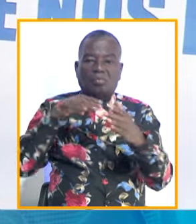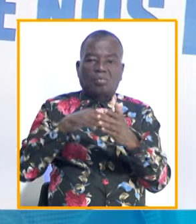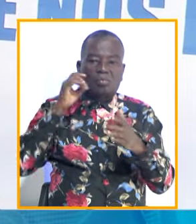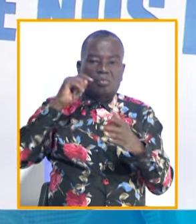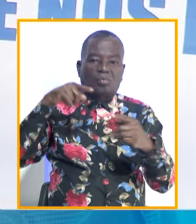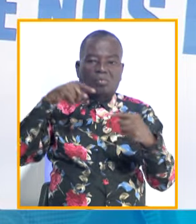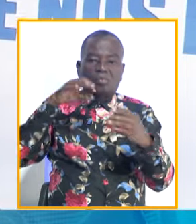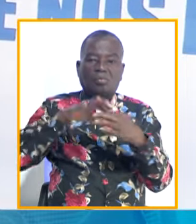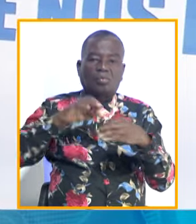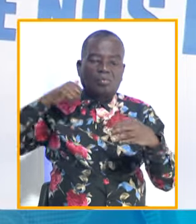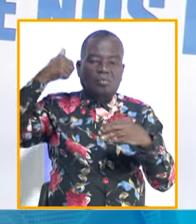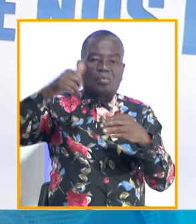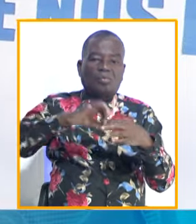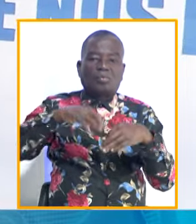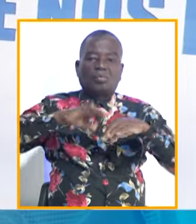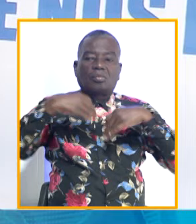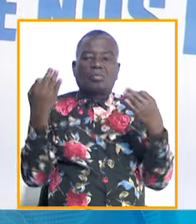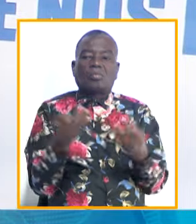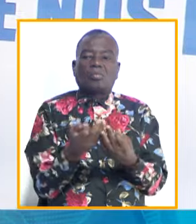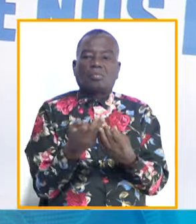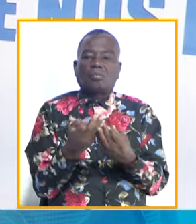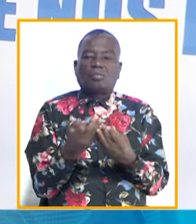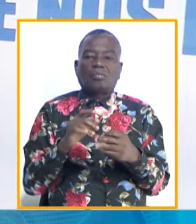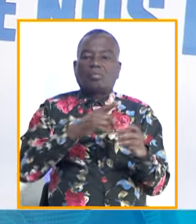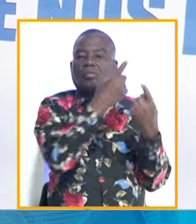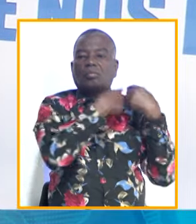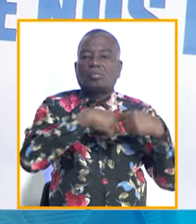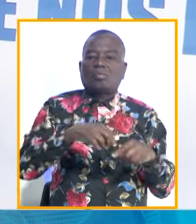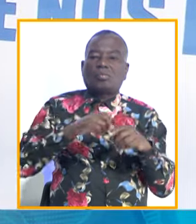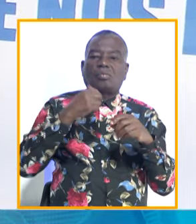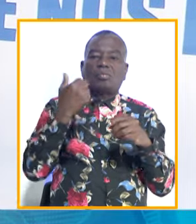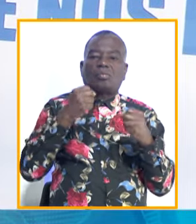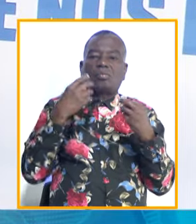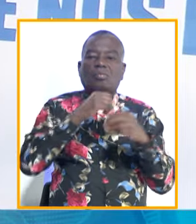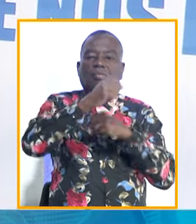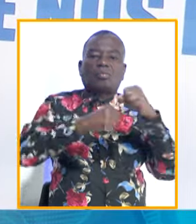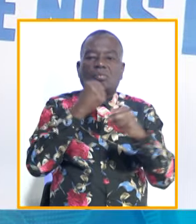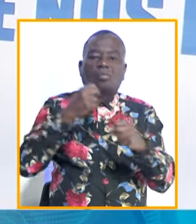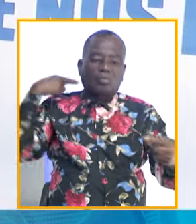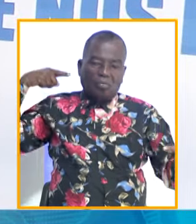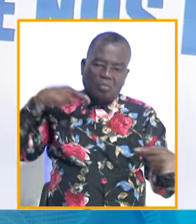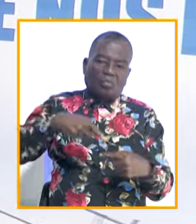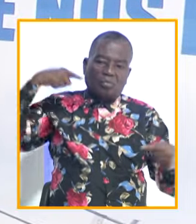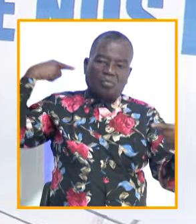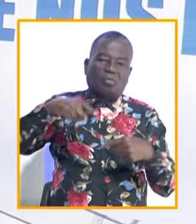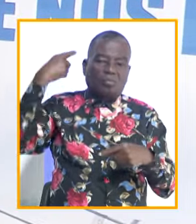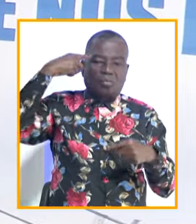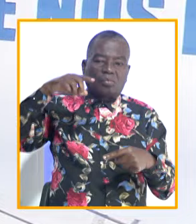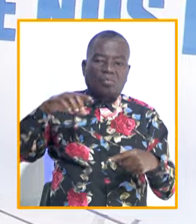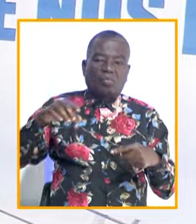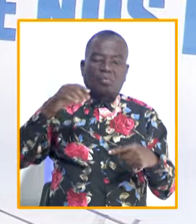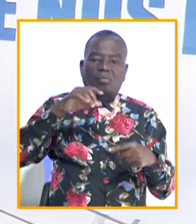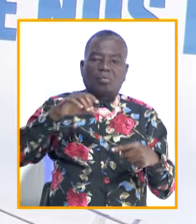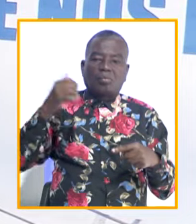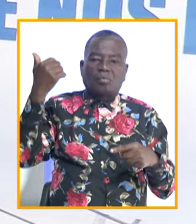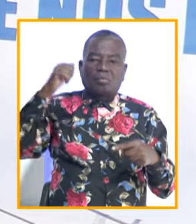le combat de l'avenir de nos familles. Depuis des décennies, elle se bat afin qu'aucun enfant